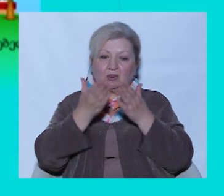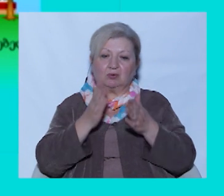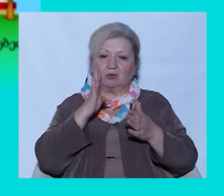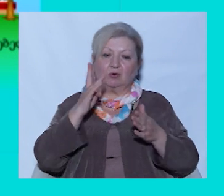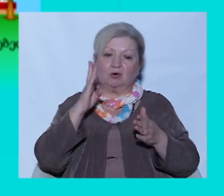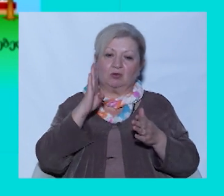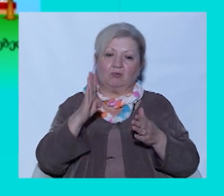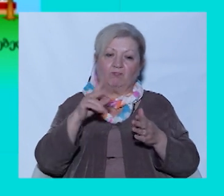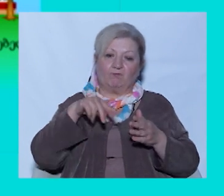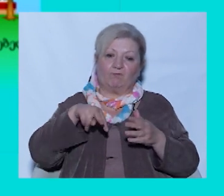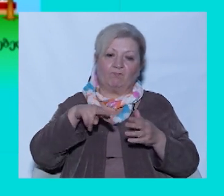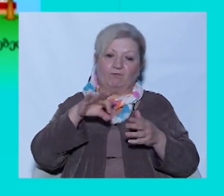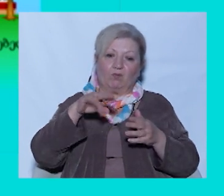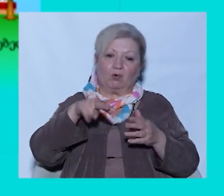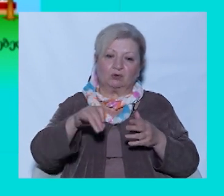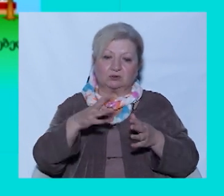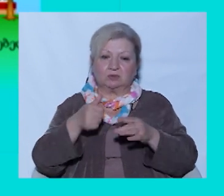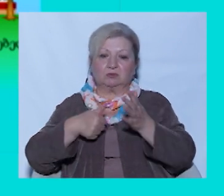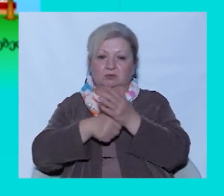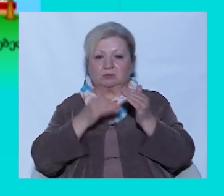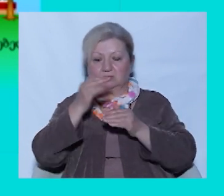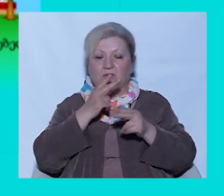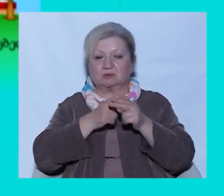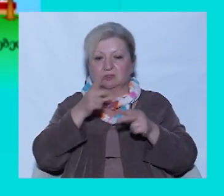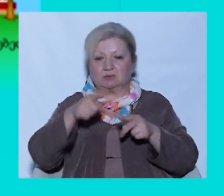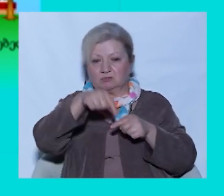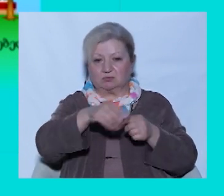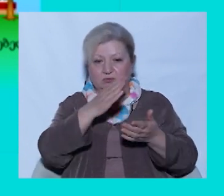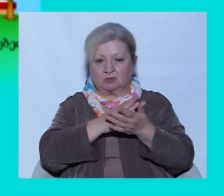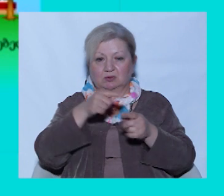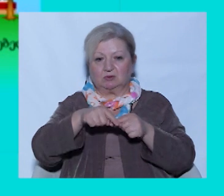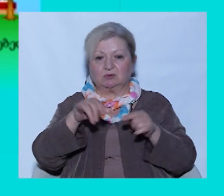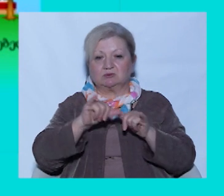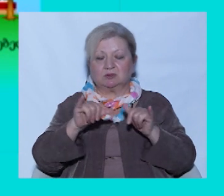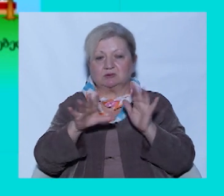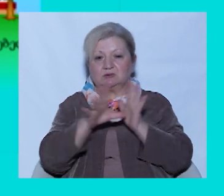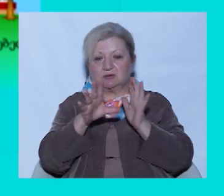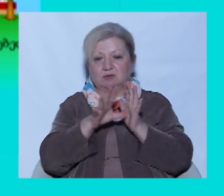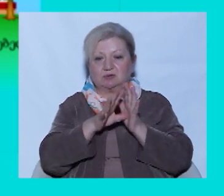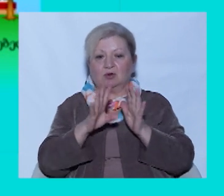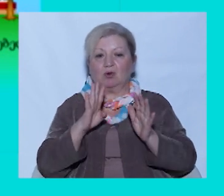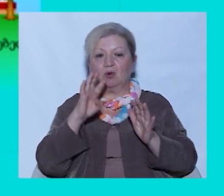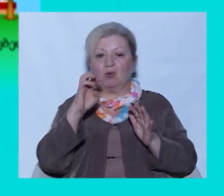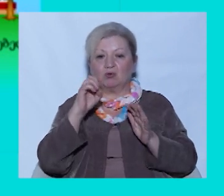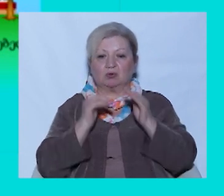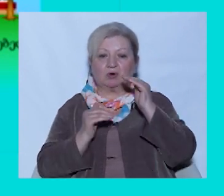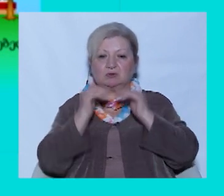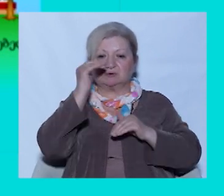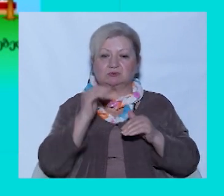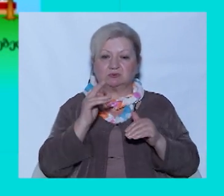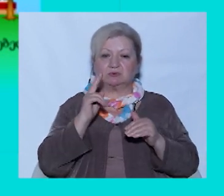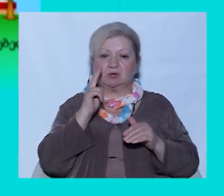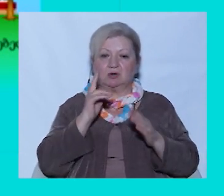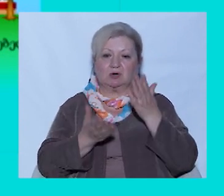მერე ქვესადგური, ანუ ამამაღლებელი ტრანსფორმატორია, სადაც ძაბვა 400 კილოვოლტამდე